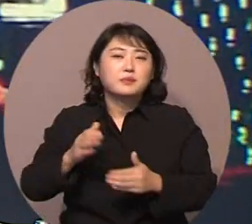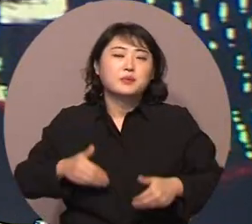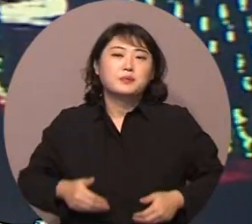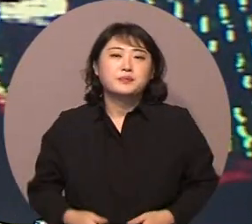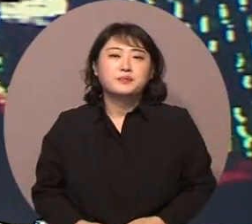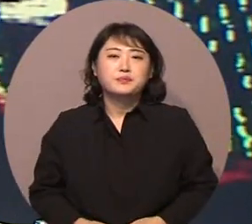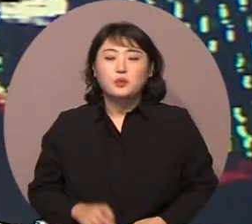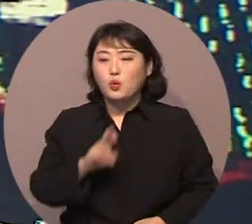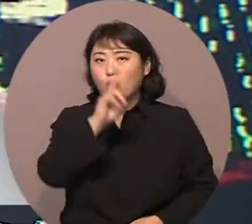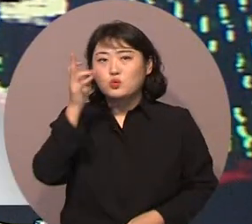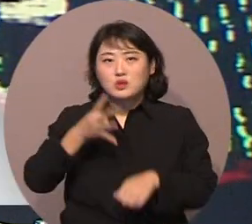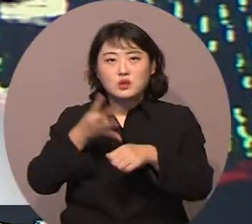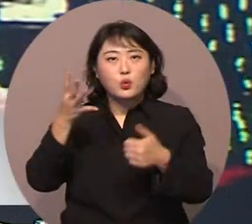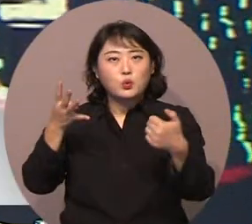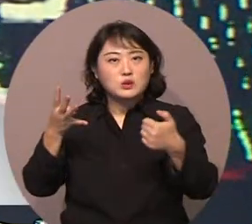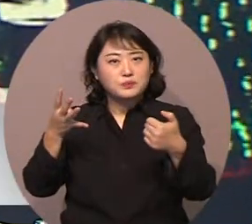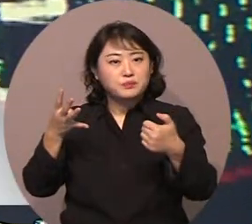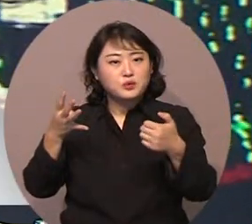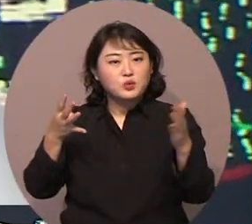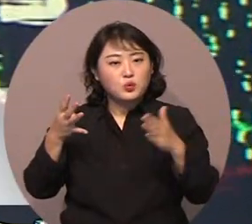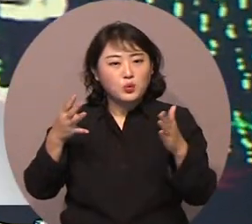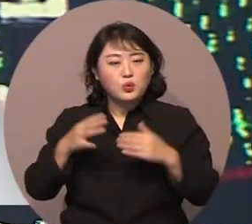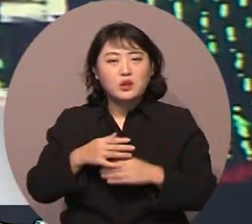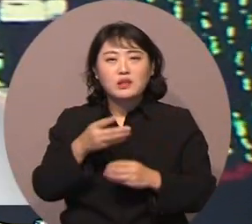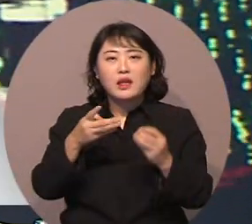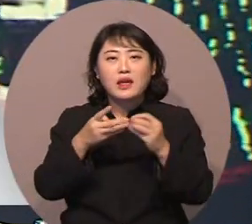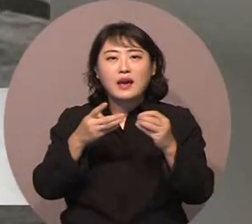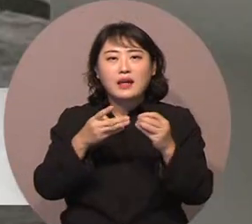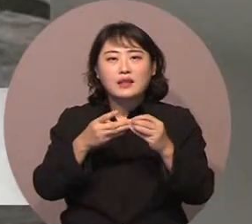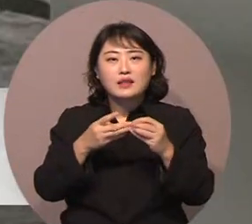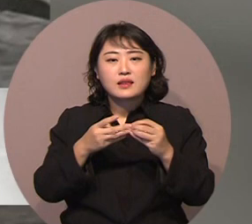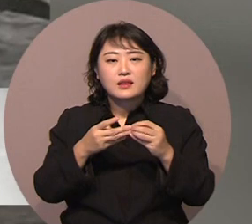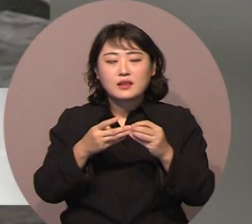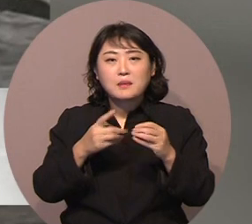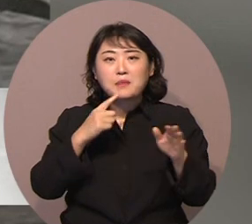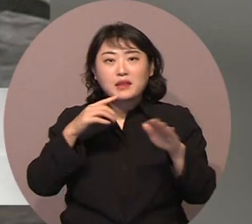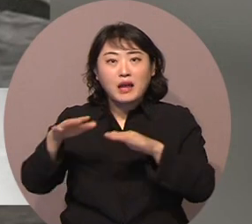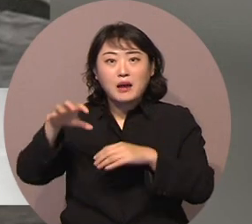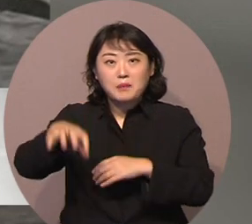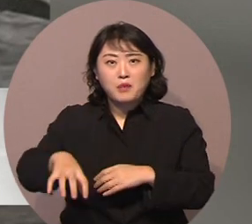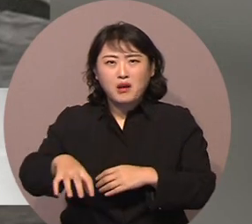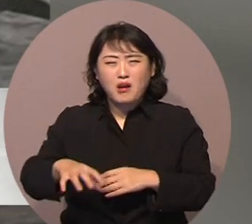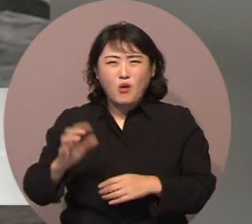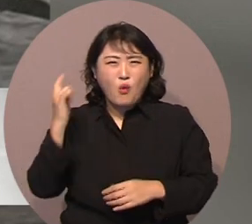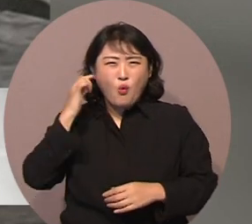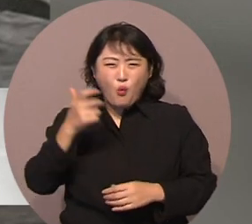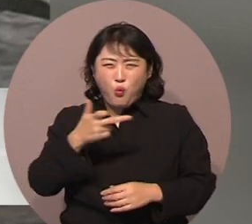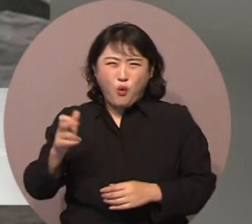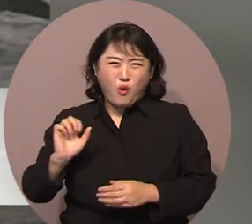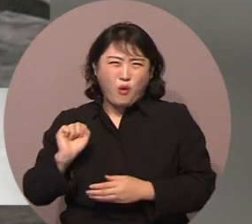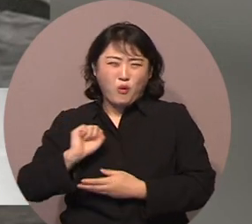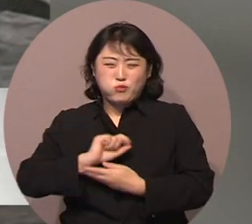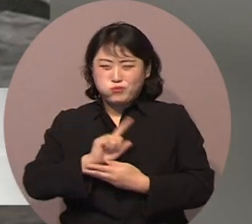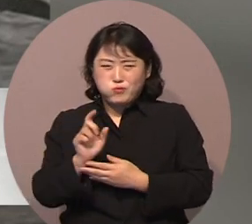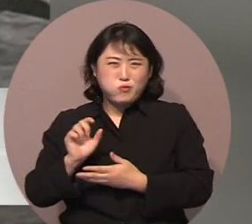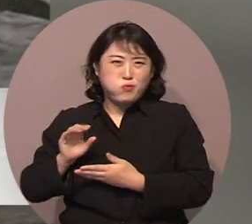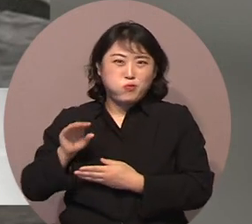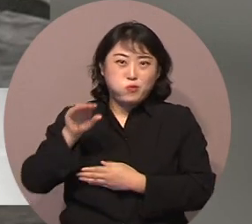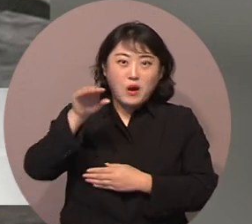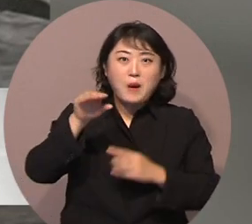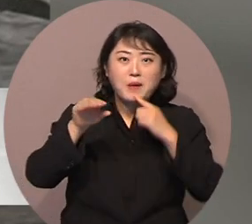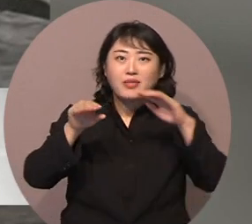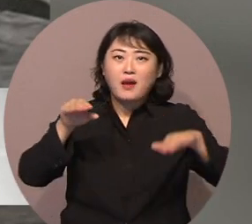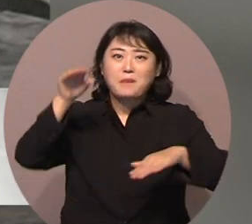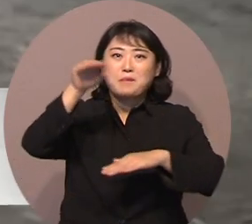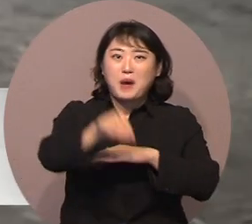어제 오후 4시 50분 쯤 태양군 고남면 영목항 앞 해상에서 굉음을 일으키며 차량이 해상에 추락해 해경이